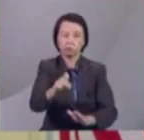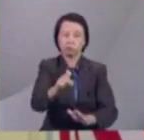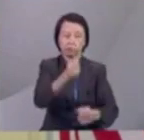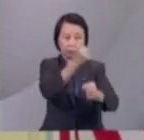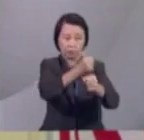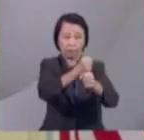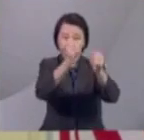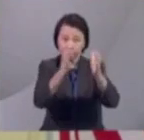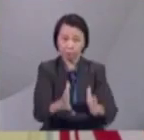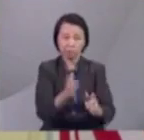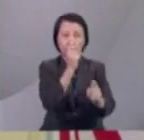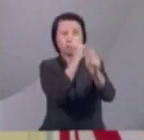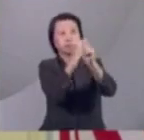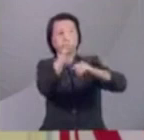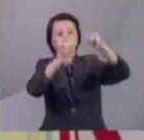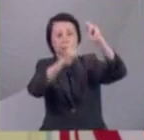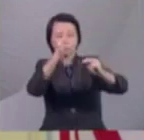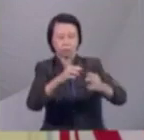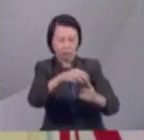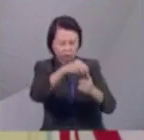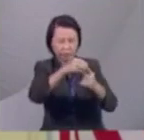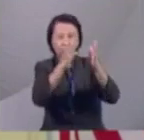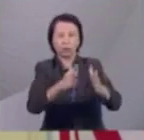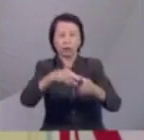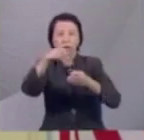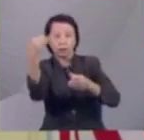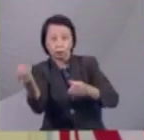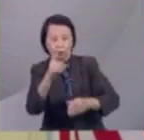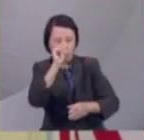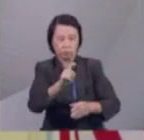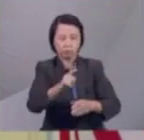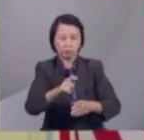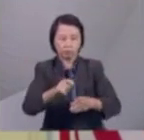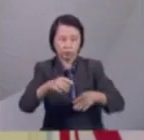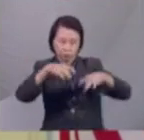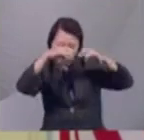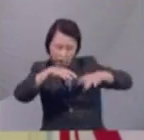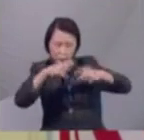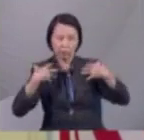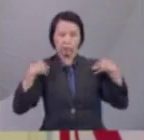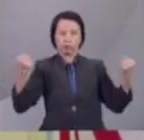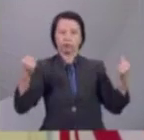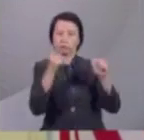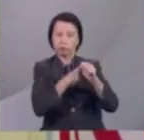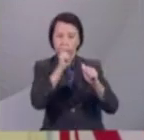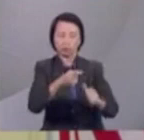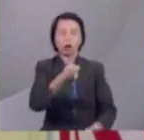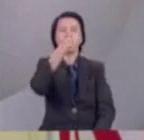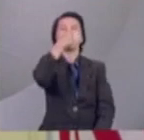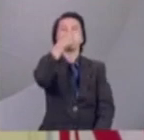pekerja tapak binaan, terutamanya warga asing, mesti dibuat saringan kesihatan iaitu swab